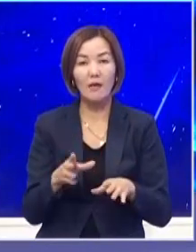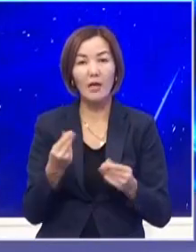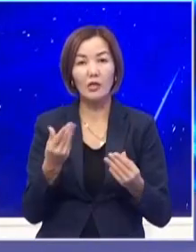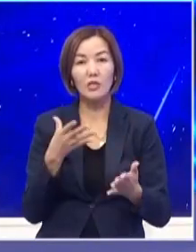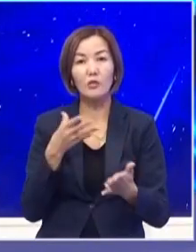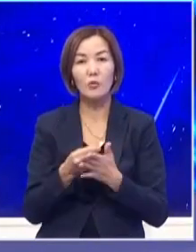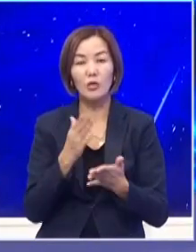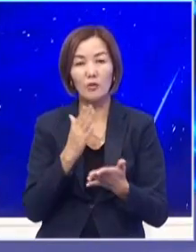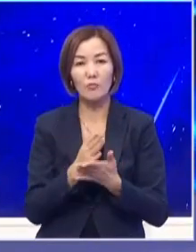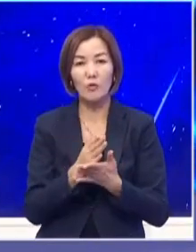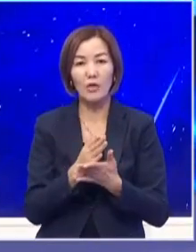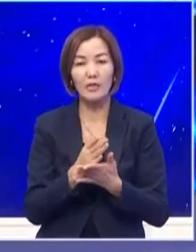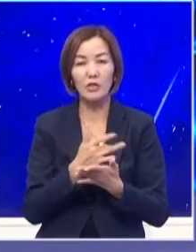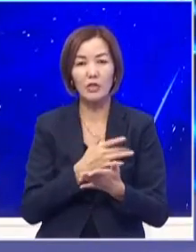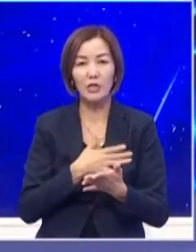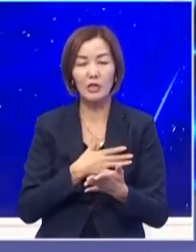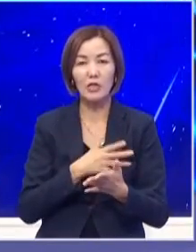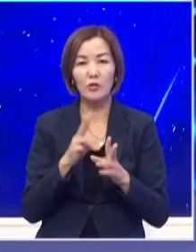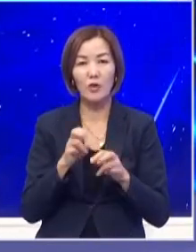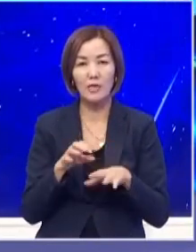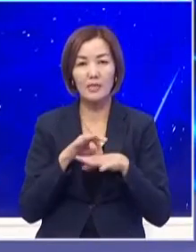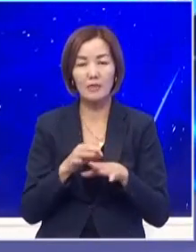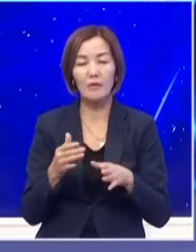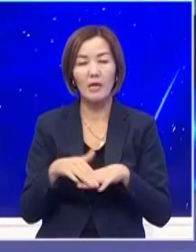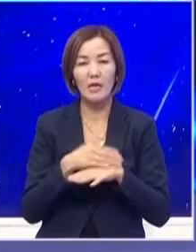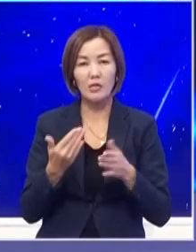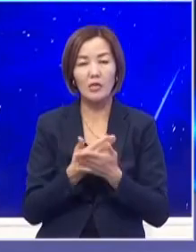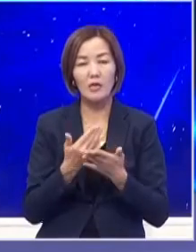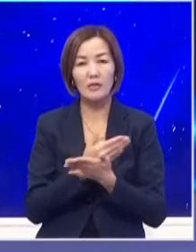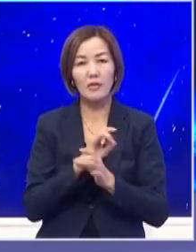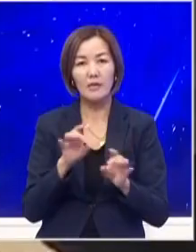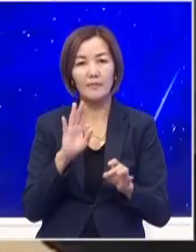уақытта жекешелендіру тетіктері қарастырылып жатыр. Ел жаңалықтары топтамада.